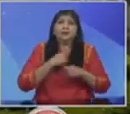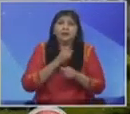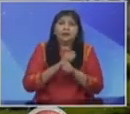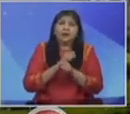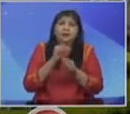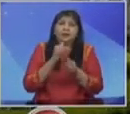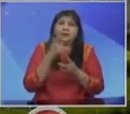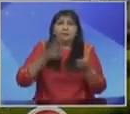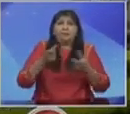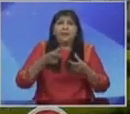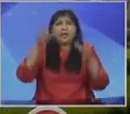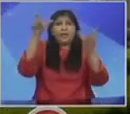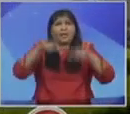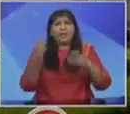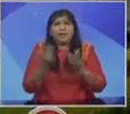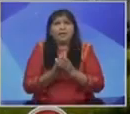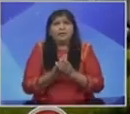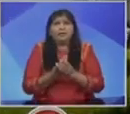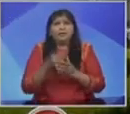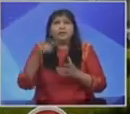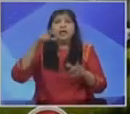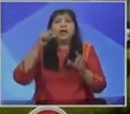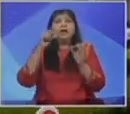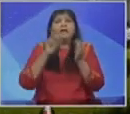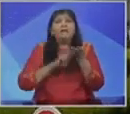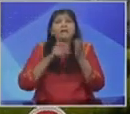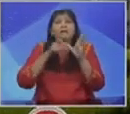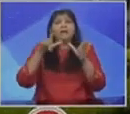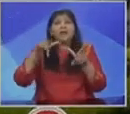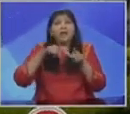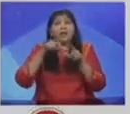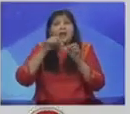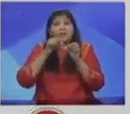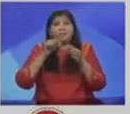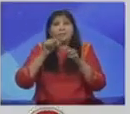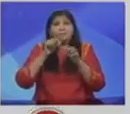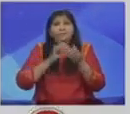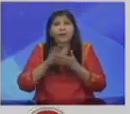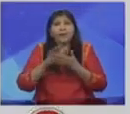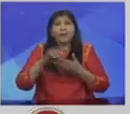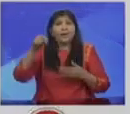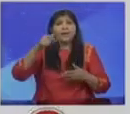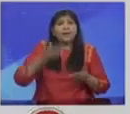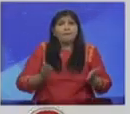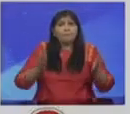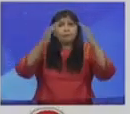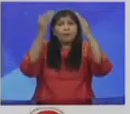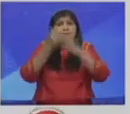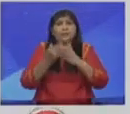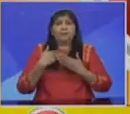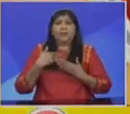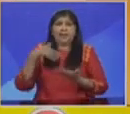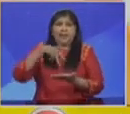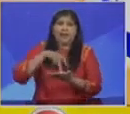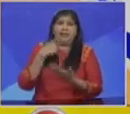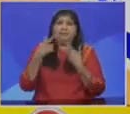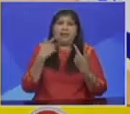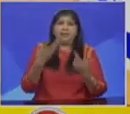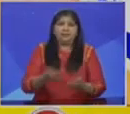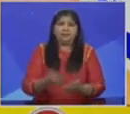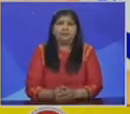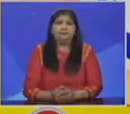कार्यकर्ता अस्ति। सरदार वल्लभभाई पटेलः लोह पुरुषः इति उच्यते।